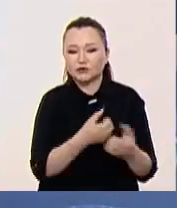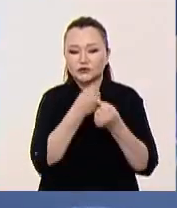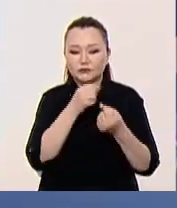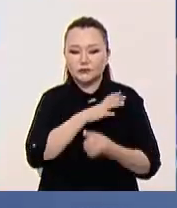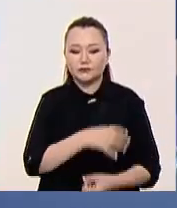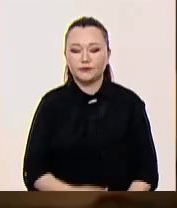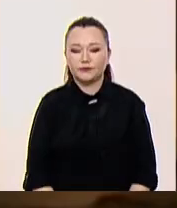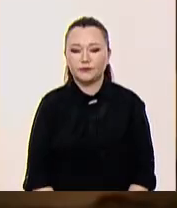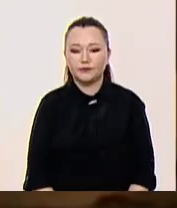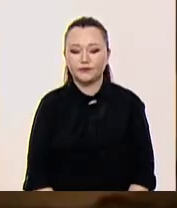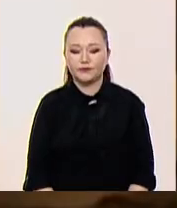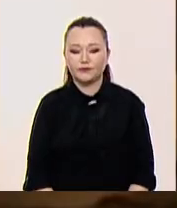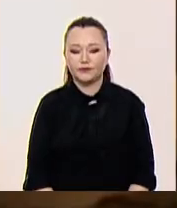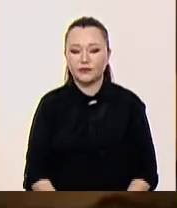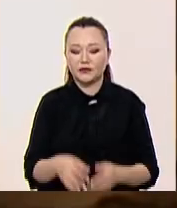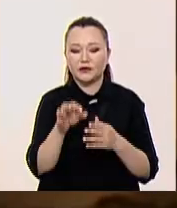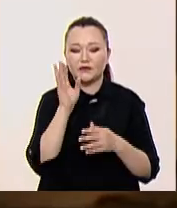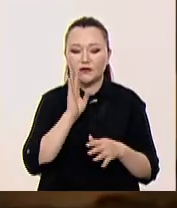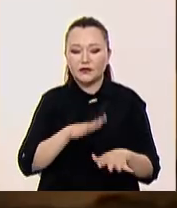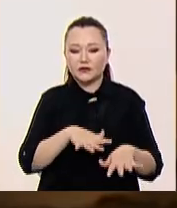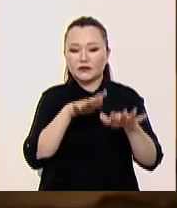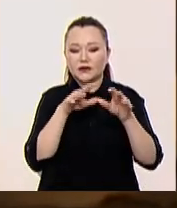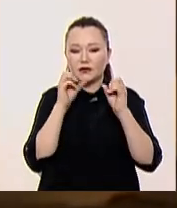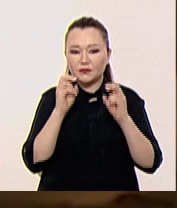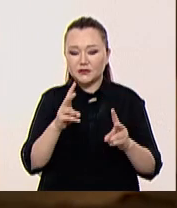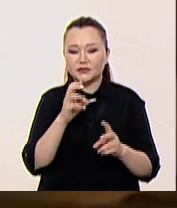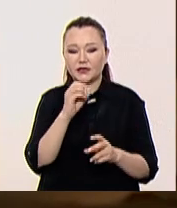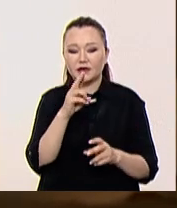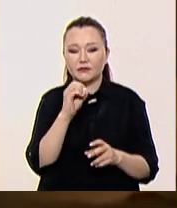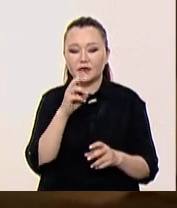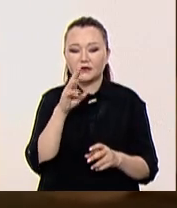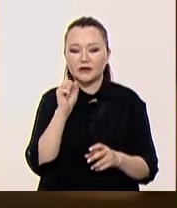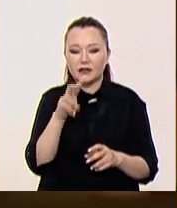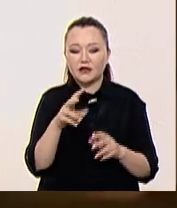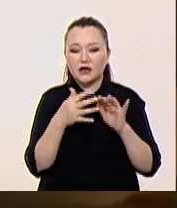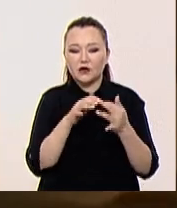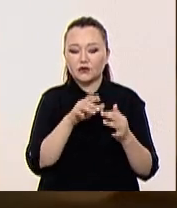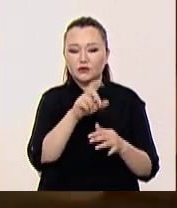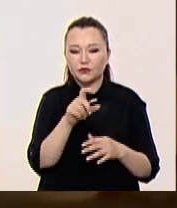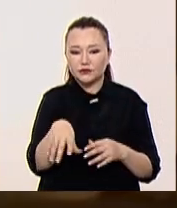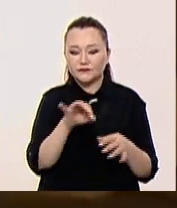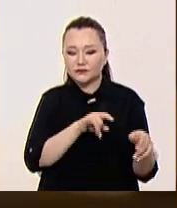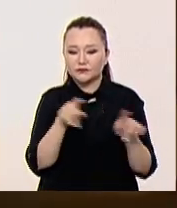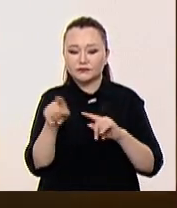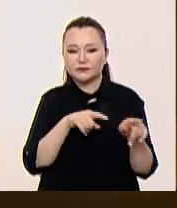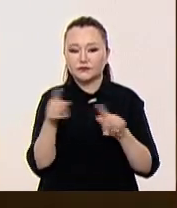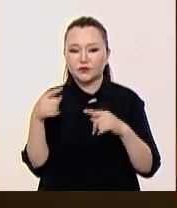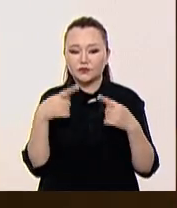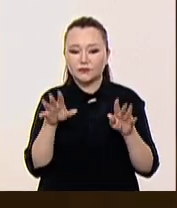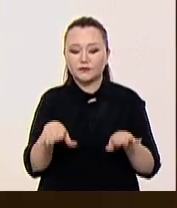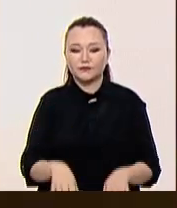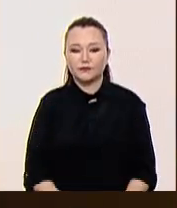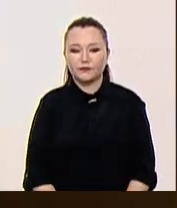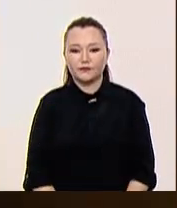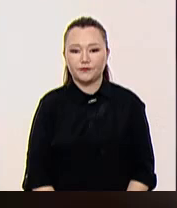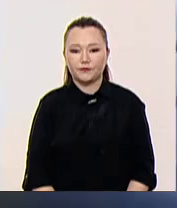эвакуациялаған. Су басу қауіп төнген Екпентал елді мекен тұрғындарын көшіру жұмыстары.